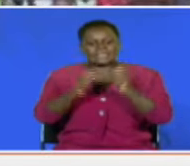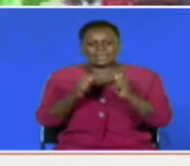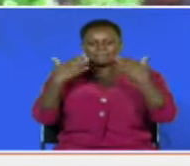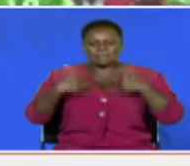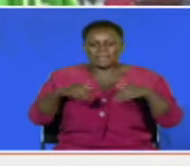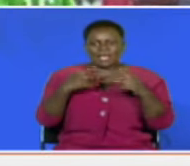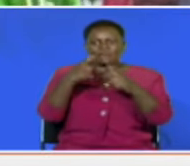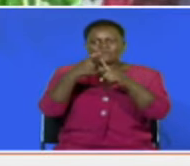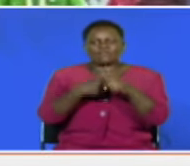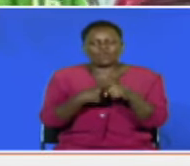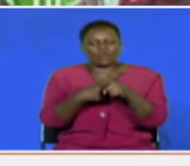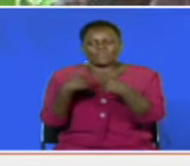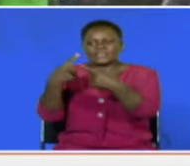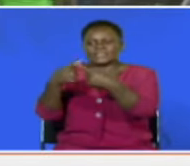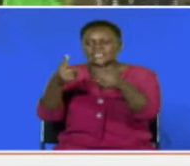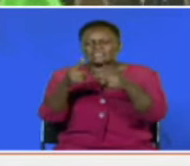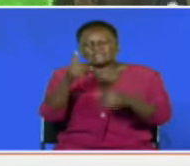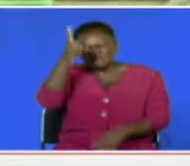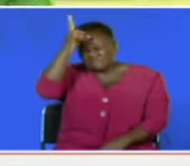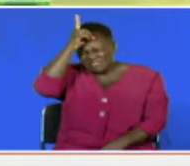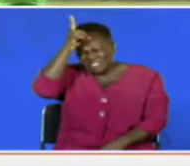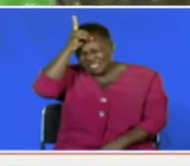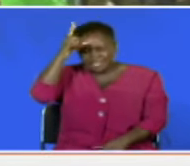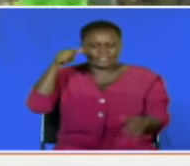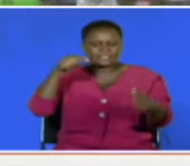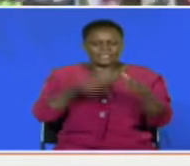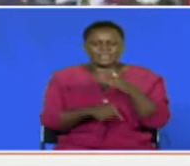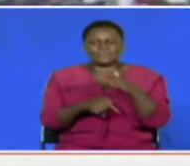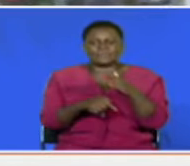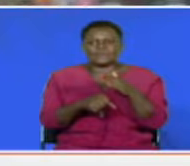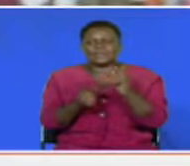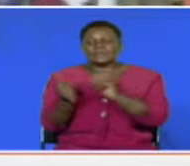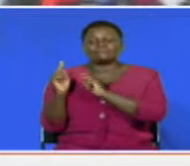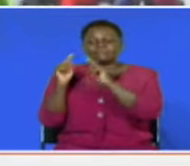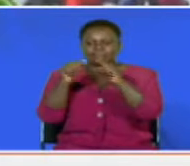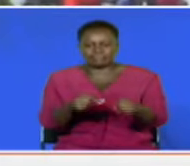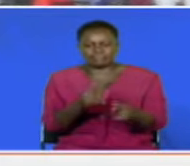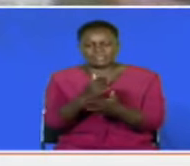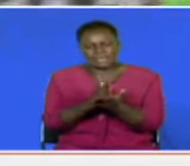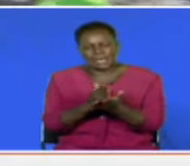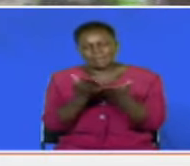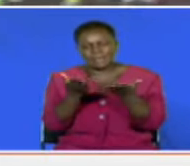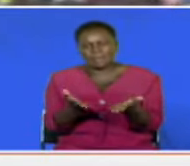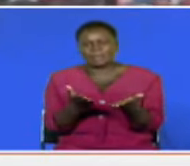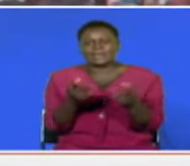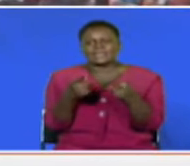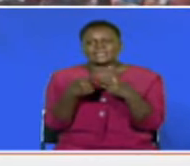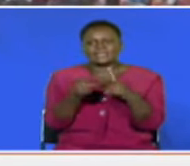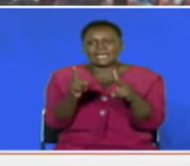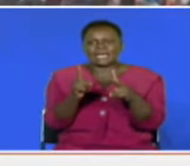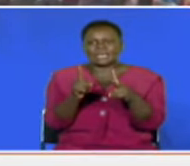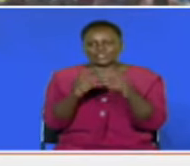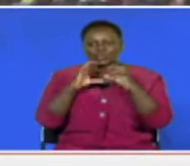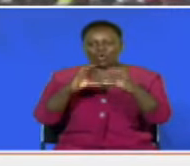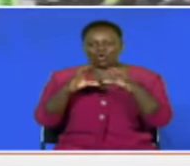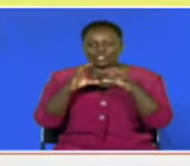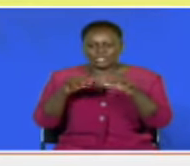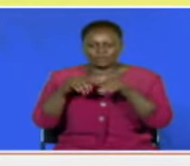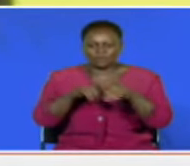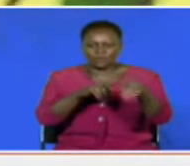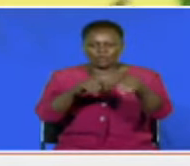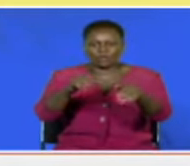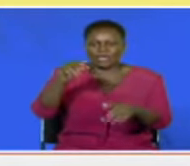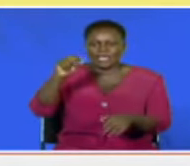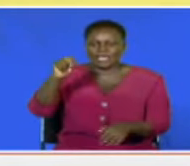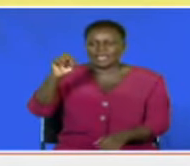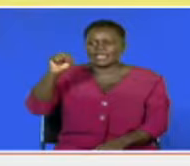maplayers wametoka kutoka sehemu zile remote kabisa wameweza kuonekana. Kuna maplayers tayari hapa washaanza kufuatwa na coaches from